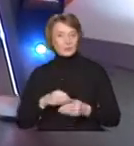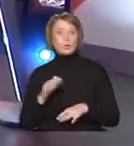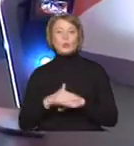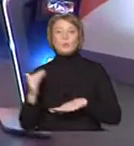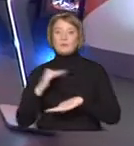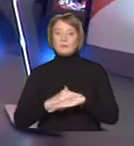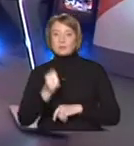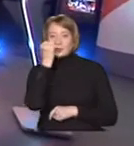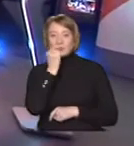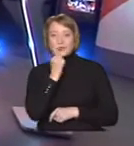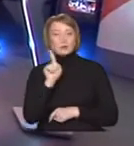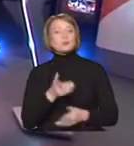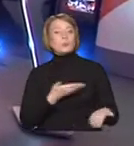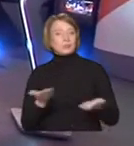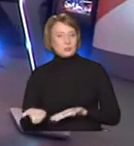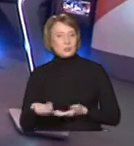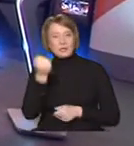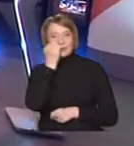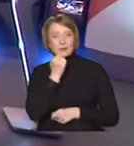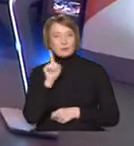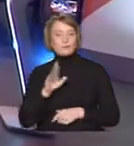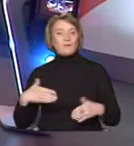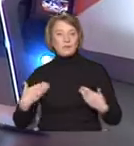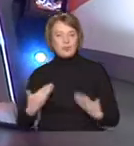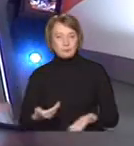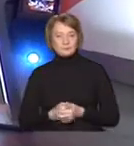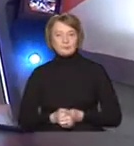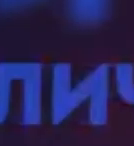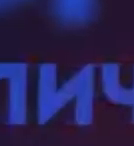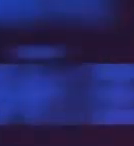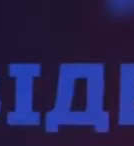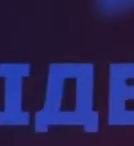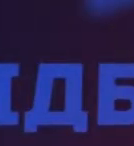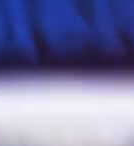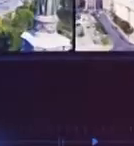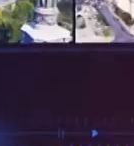вечір. Дякую, що прийшли. Вітаю. Дякую, що прийшли. Вітаю.